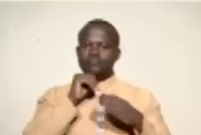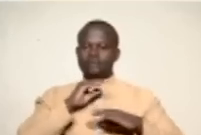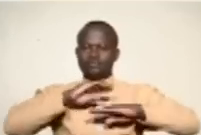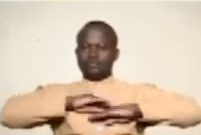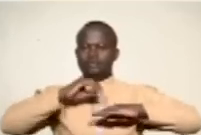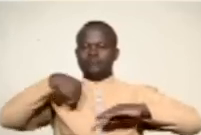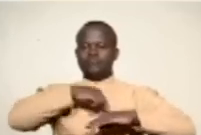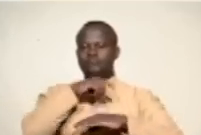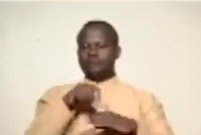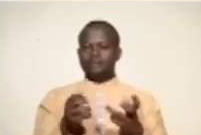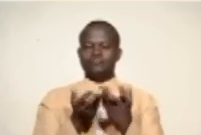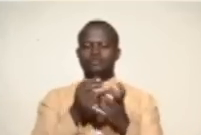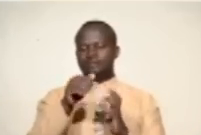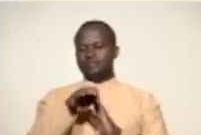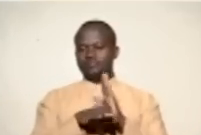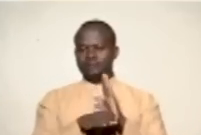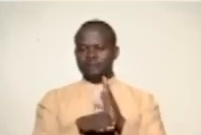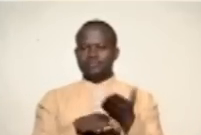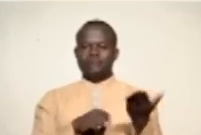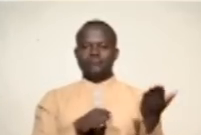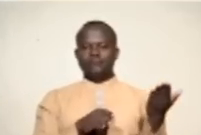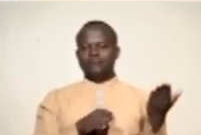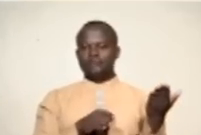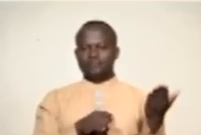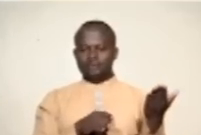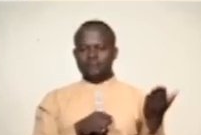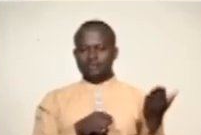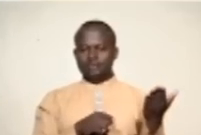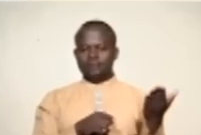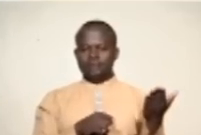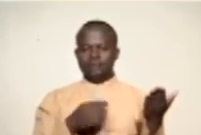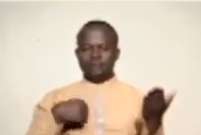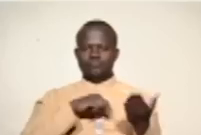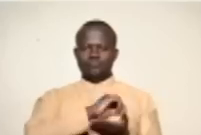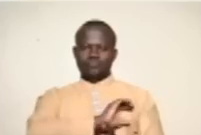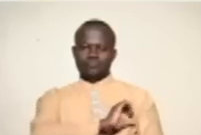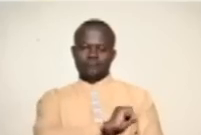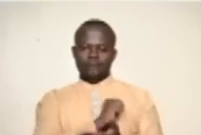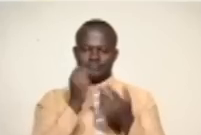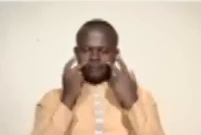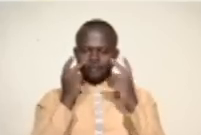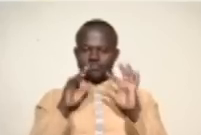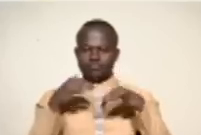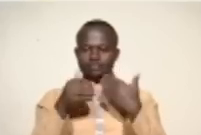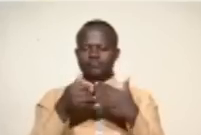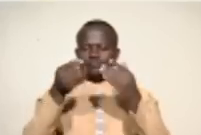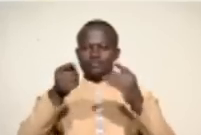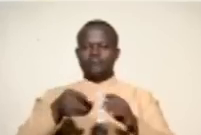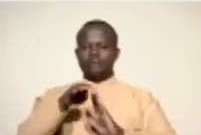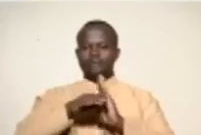tugomba kuzihuza n'izindi gahunda. Hari bagiye nsaba nyakubahwa abadepite ko mwatuyanga tukareba ko twageze aho gahunda